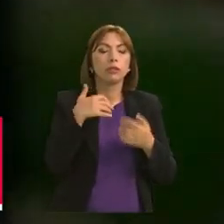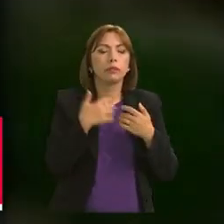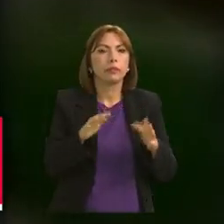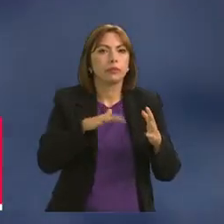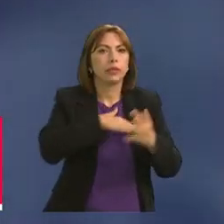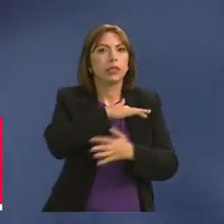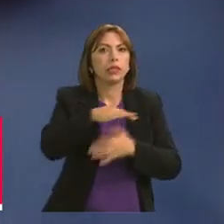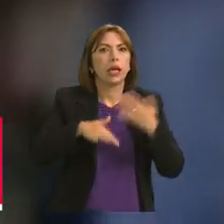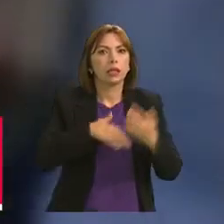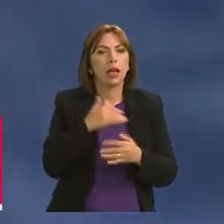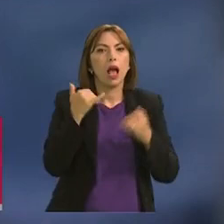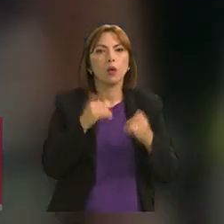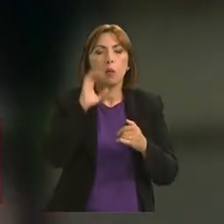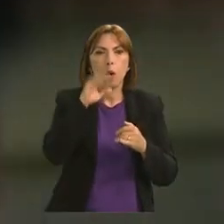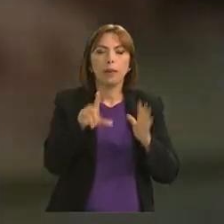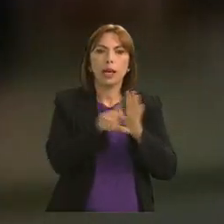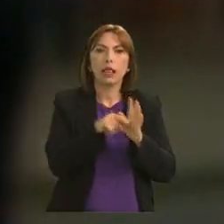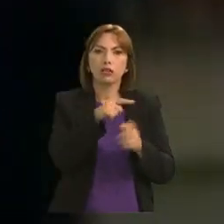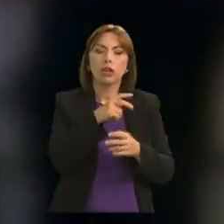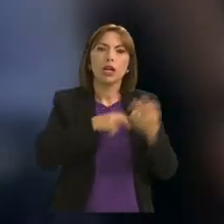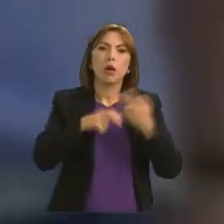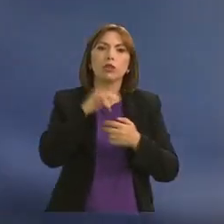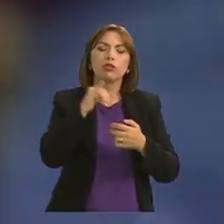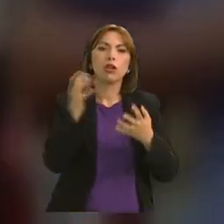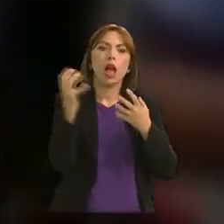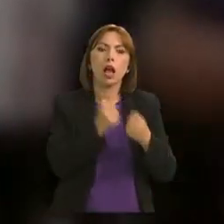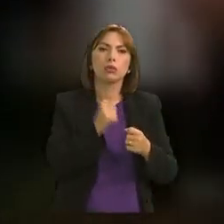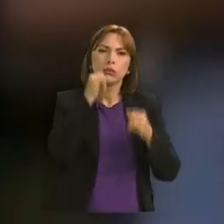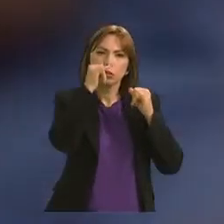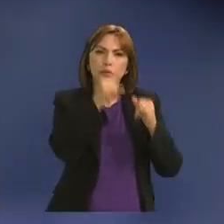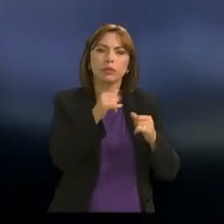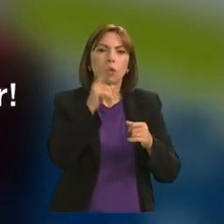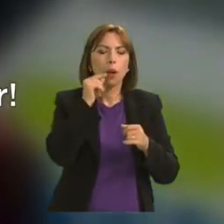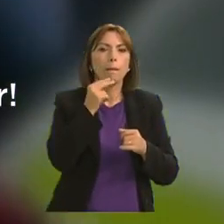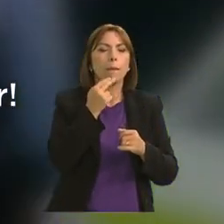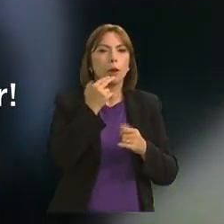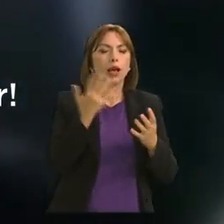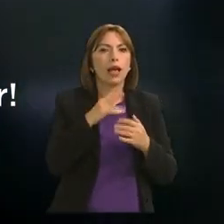un scandal. Acum oamenii legii îi caută pe cei care au adus injurii agenților aflați în misiune.